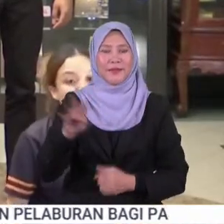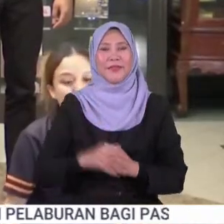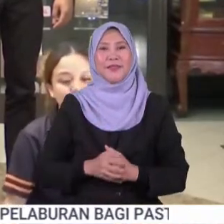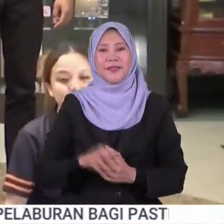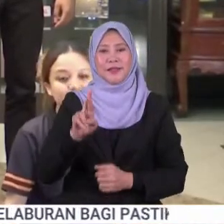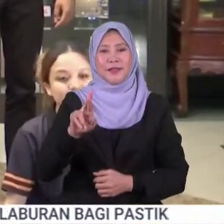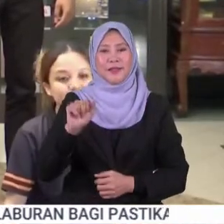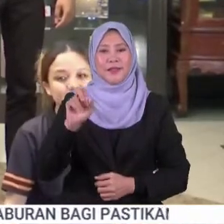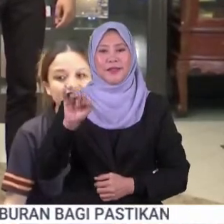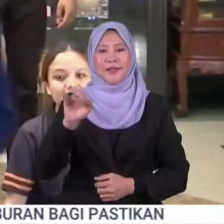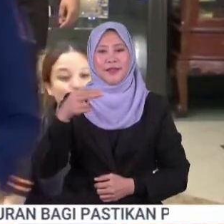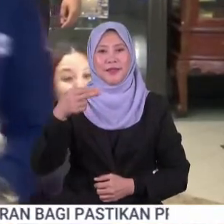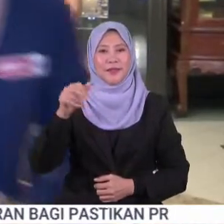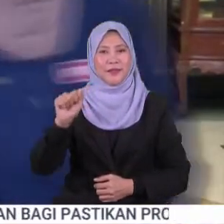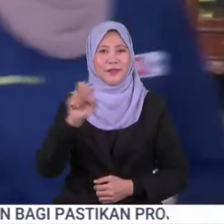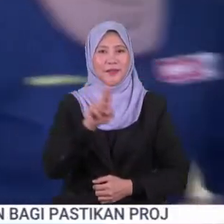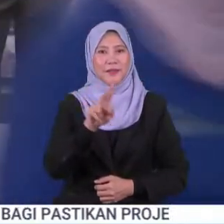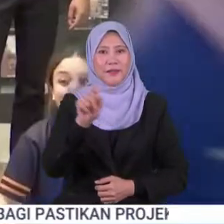Rahim, RTN.